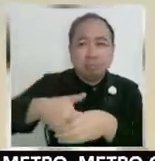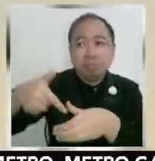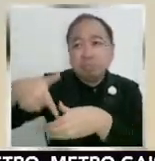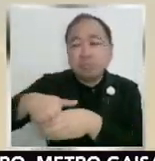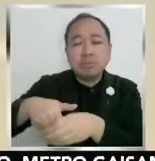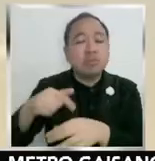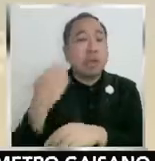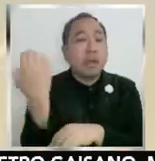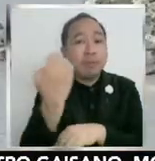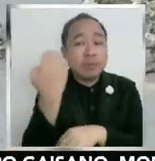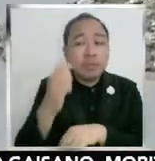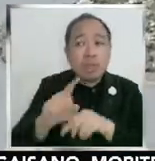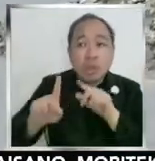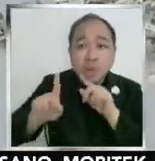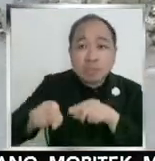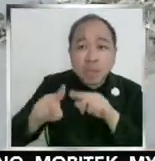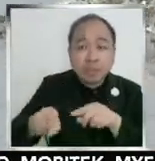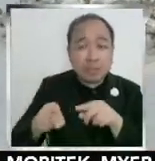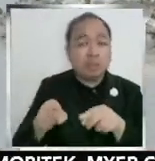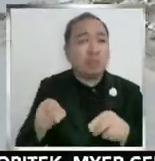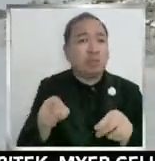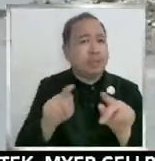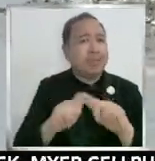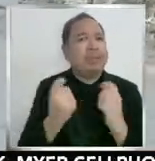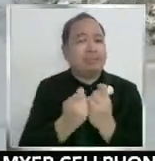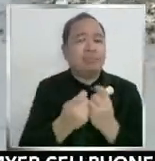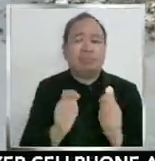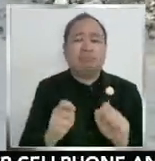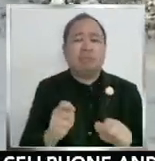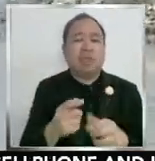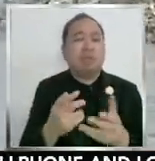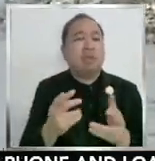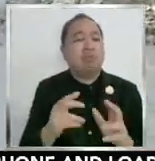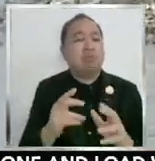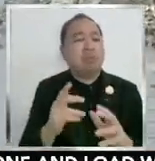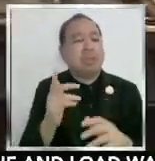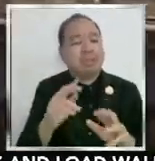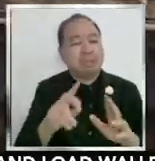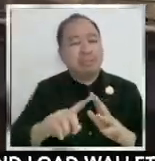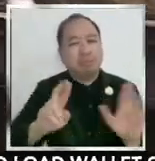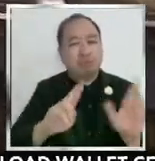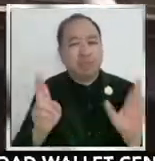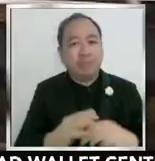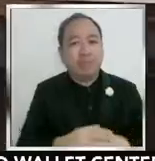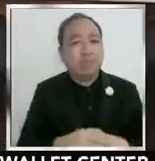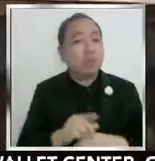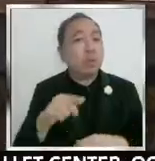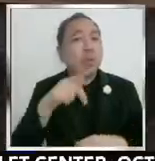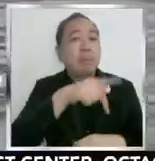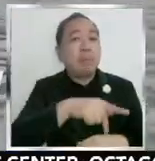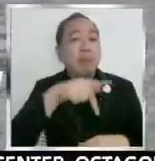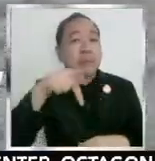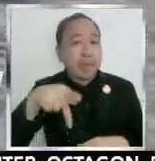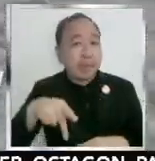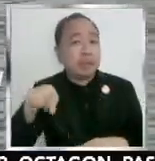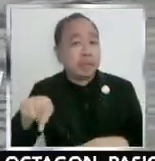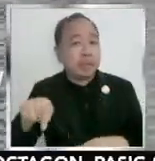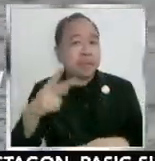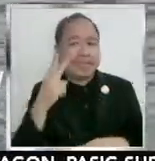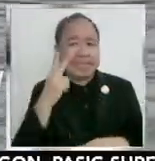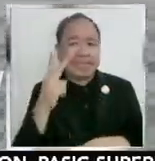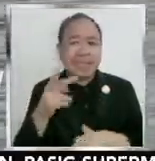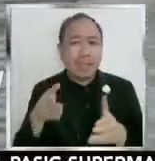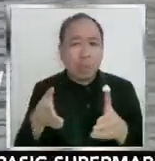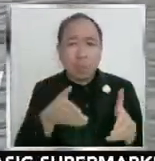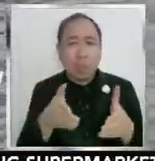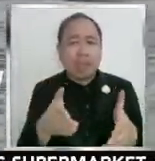event, nakaready tayo. Sa kalapit na bayan ng Makabebe, sa lalawigan ng Pampanga, halos hindi madaanan ang Abalit Makabebe